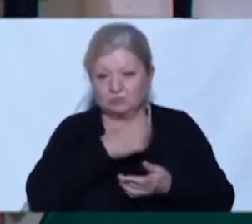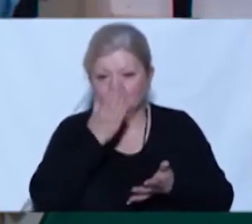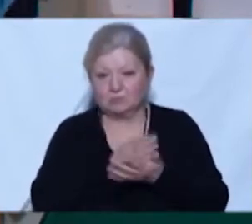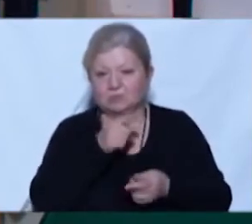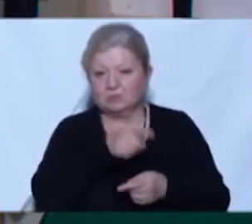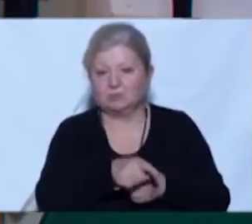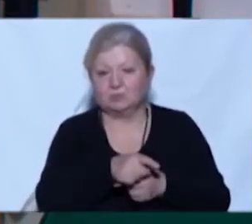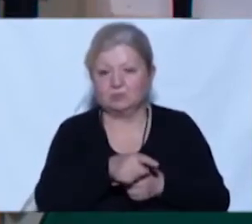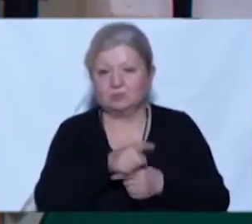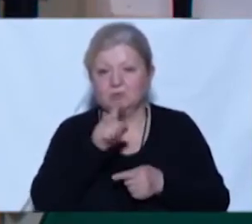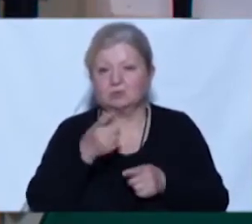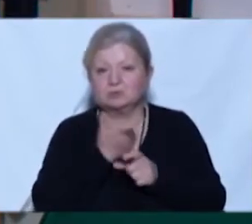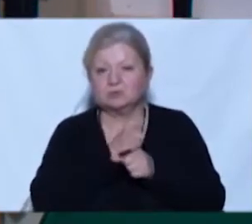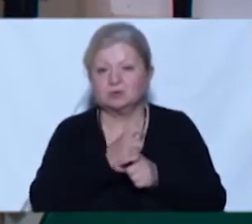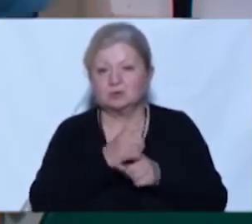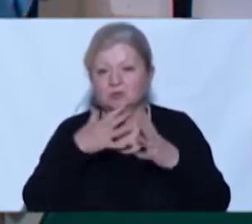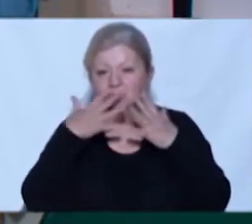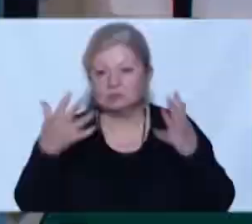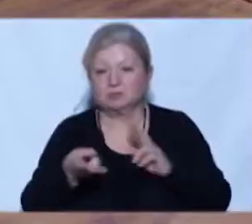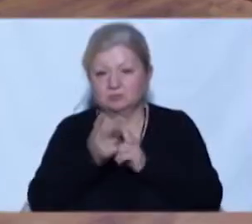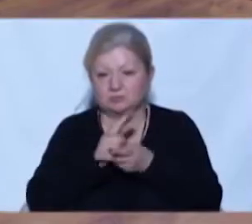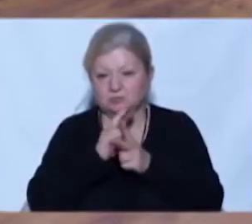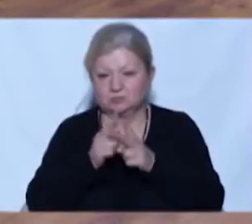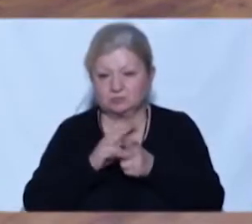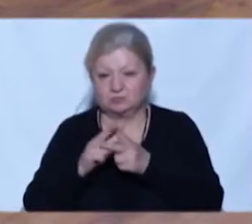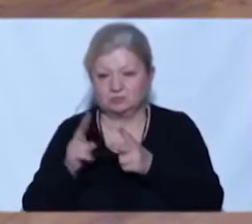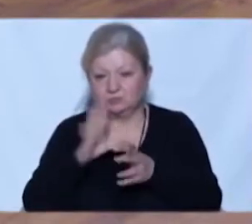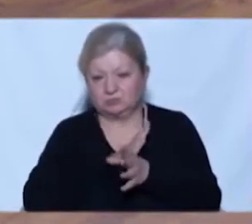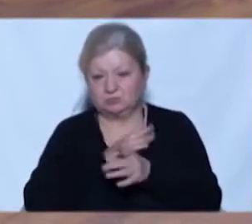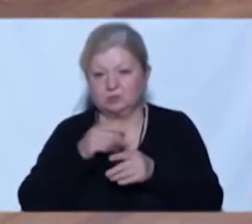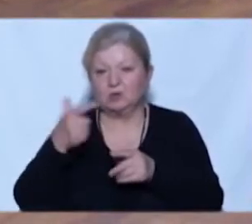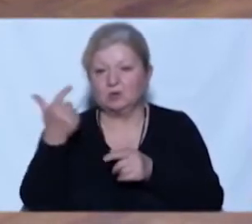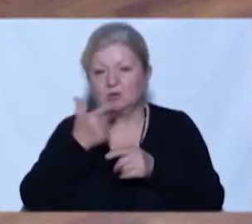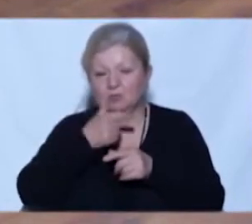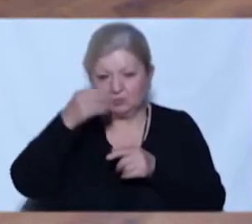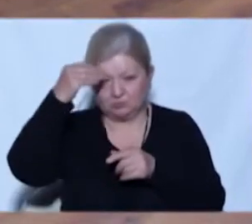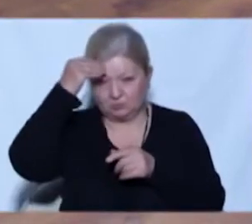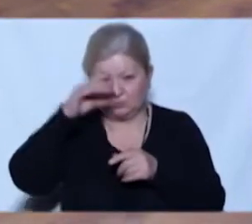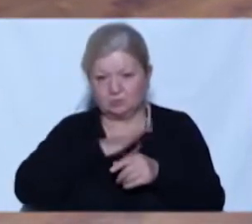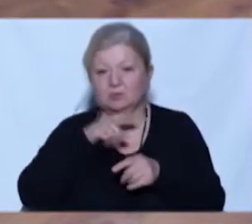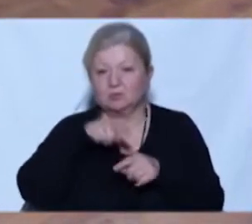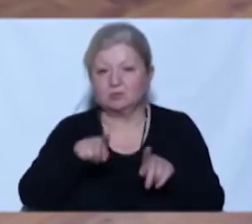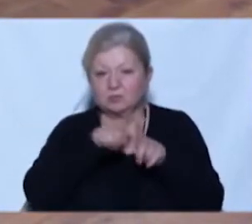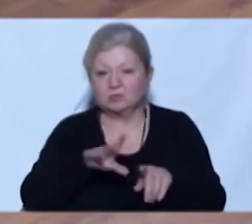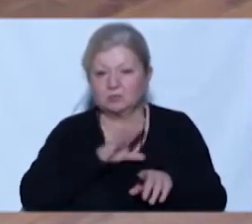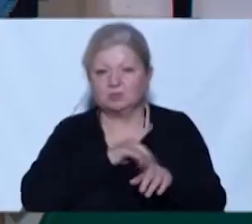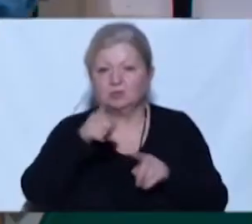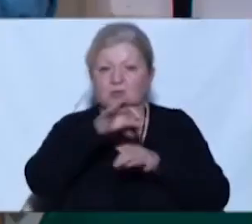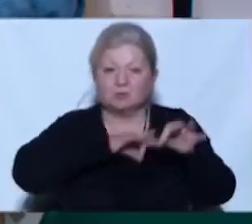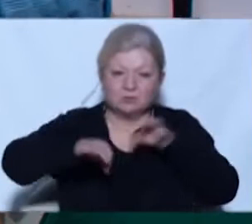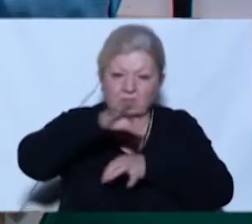Მან უდიდესი ცვლილებები შემოიტანა გეოგრაფიულ აზროვნებაში. Ამას მოყვა დიდი ცვლილებები კვლავ